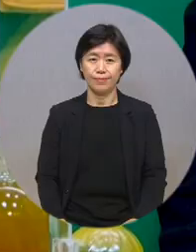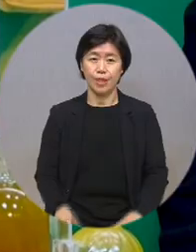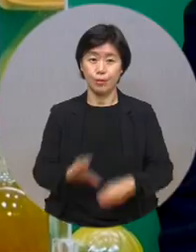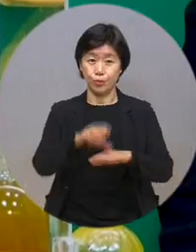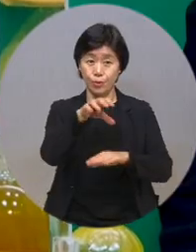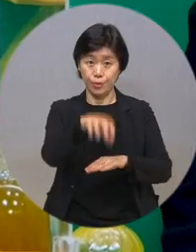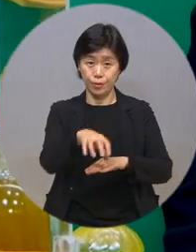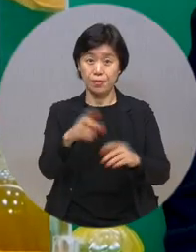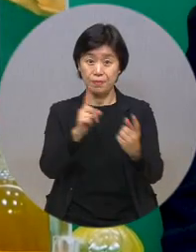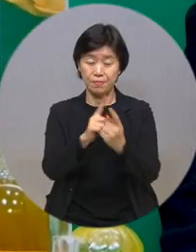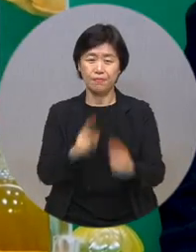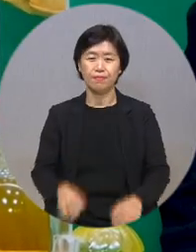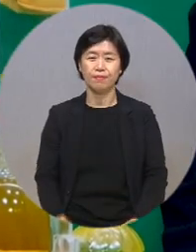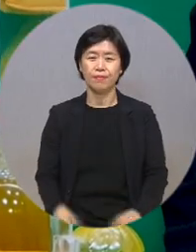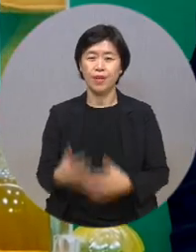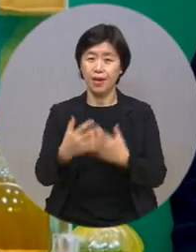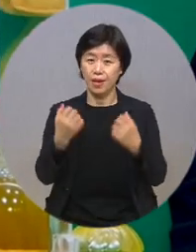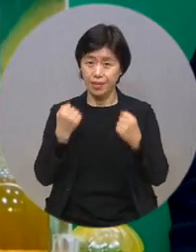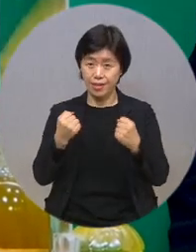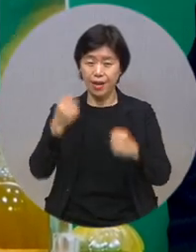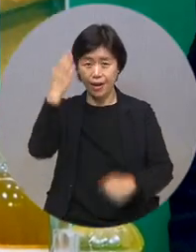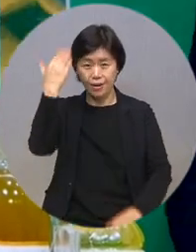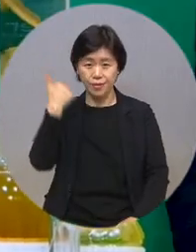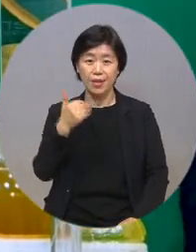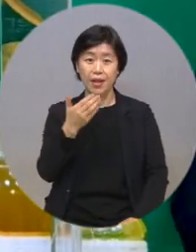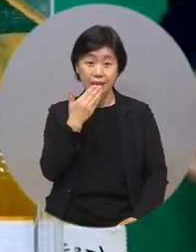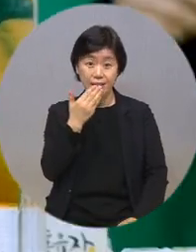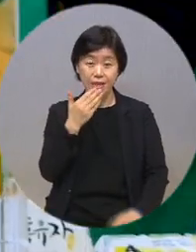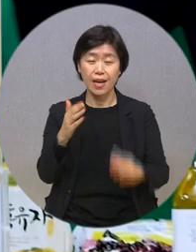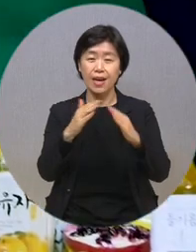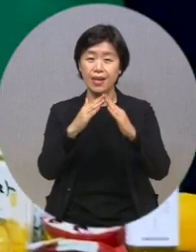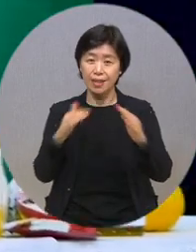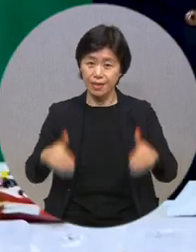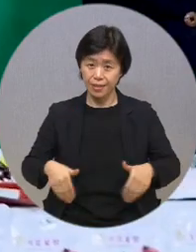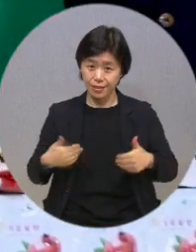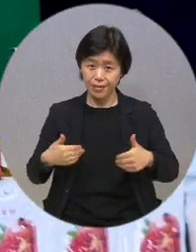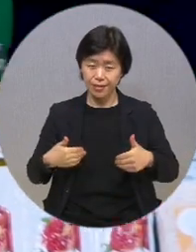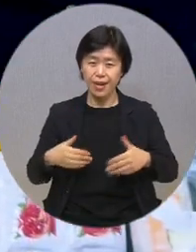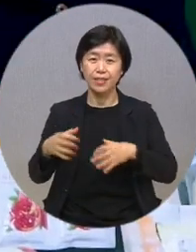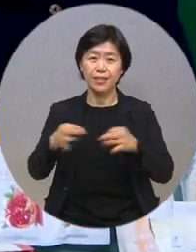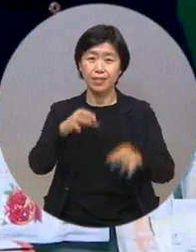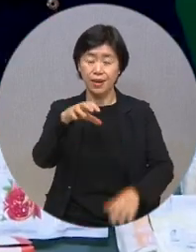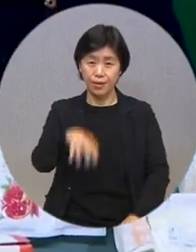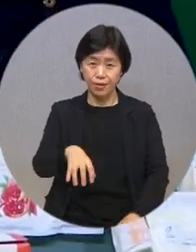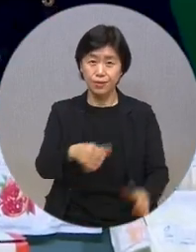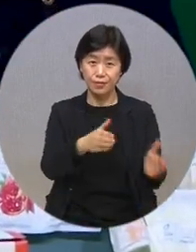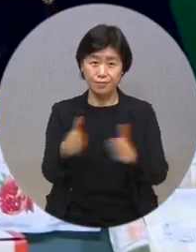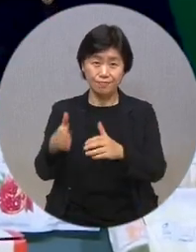뵙겠습니다. 건강한 한국인의 밥상은 남도장터에서 준비하세요.